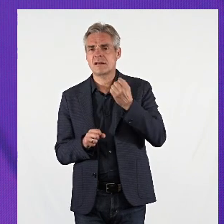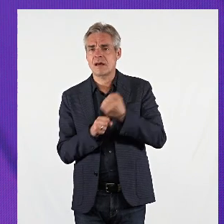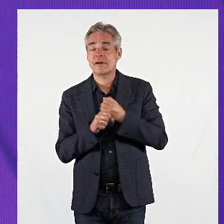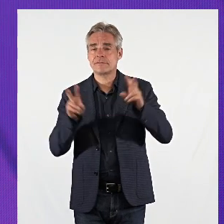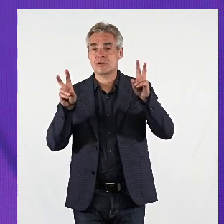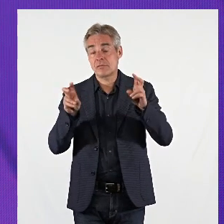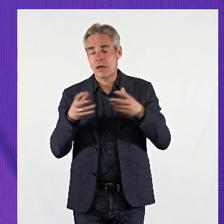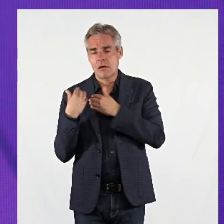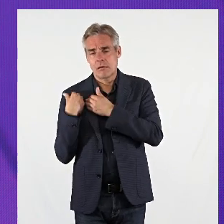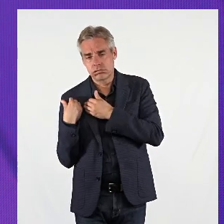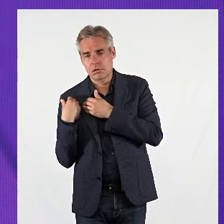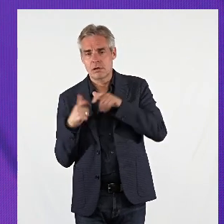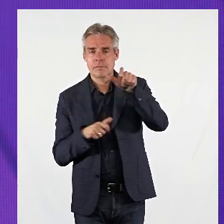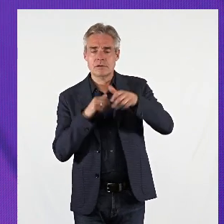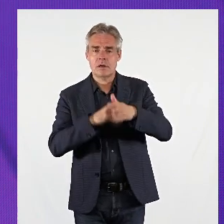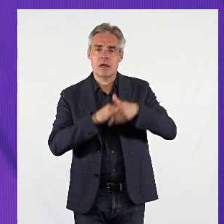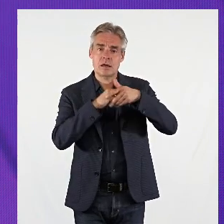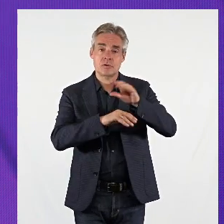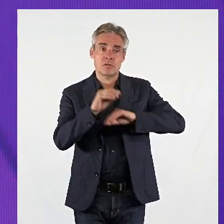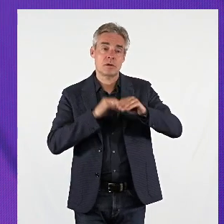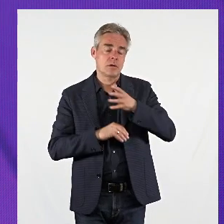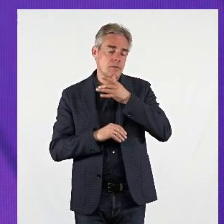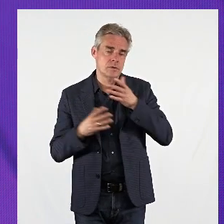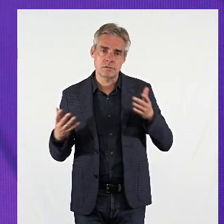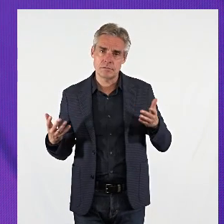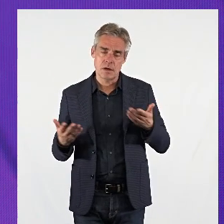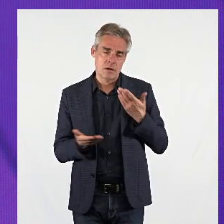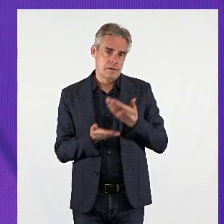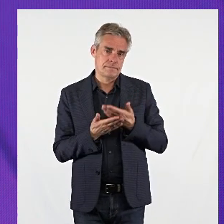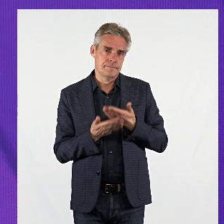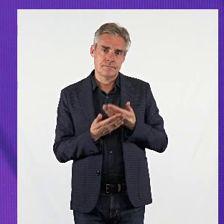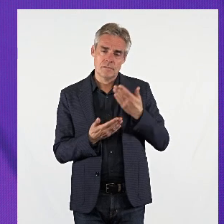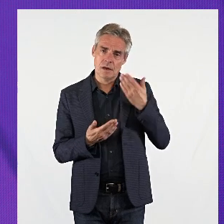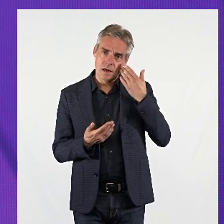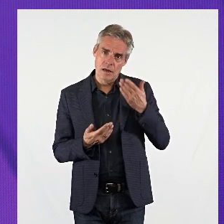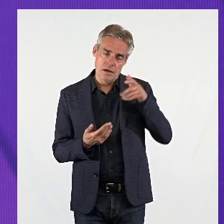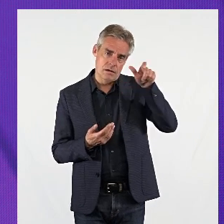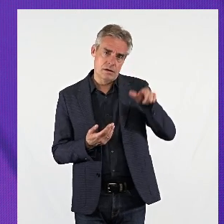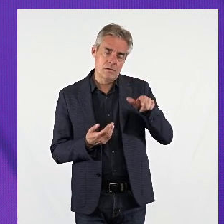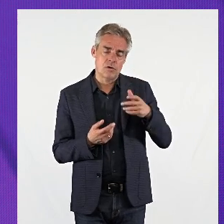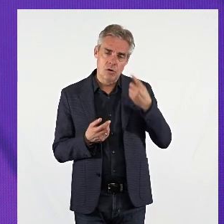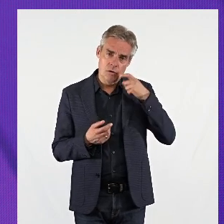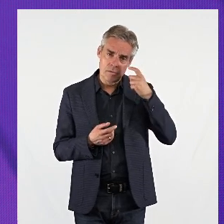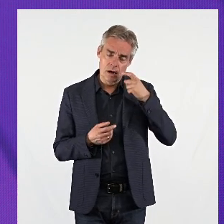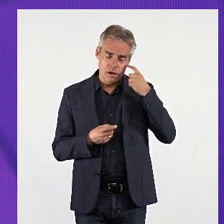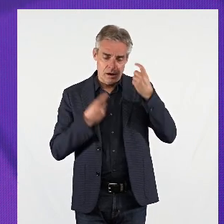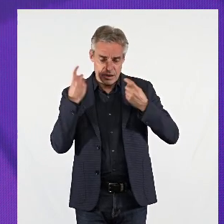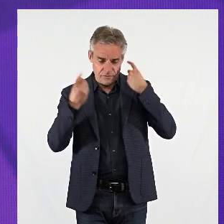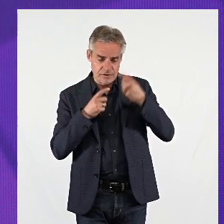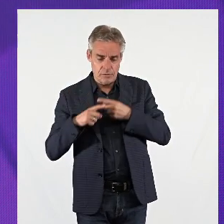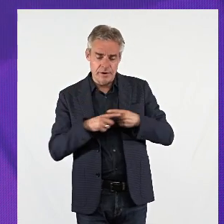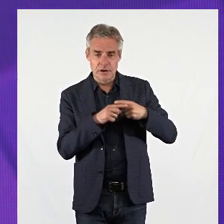pèse sur les épaules des aides-soignants, montre que dès lors qu'il y a une réflexion partagée sur le contenu concret du